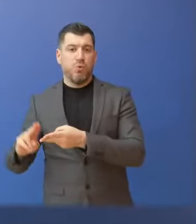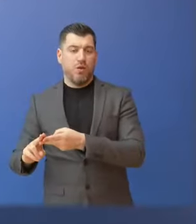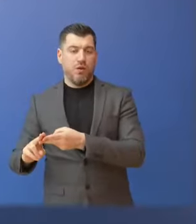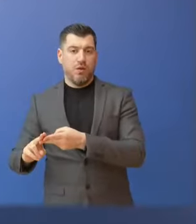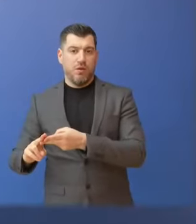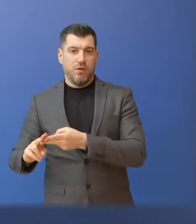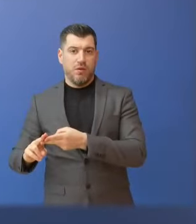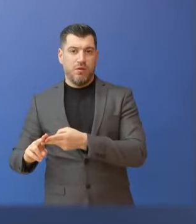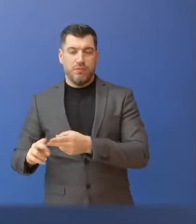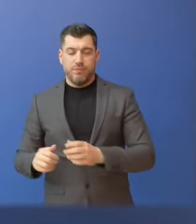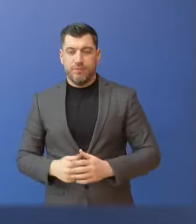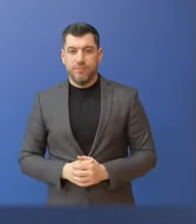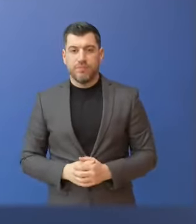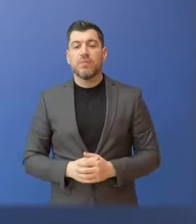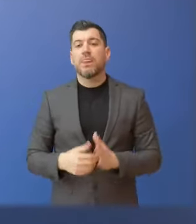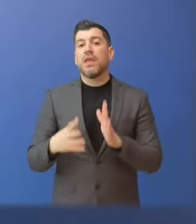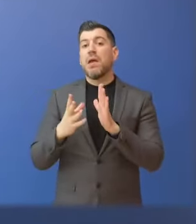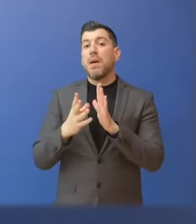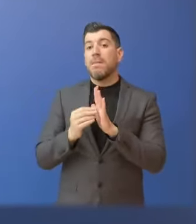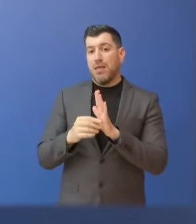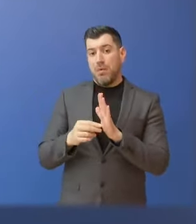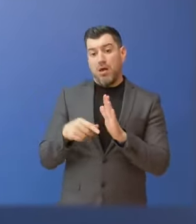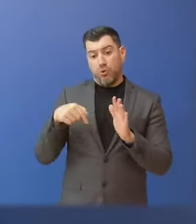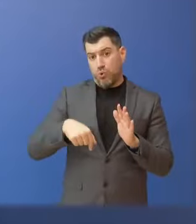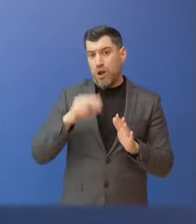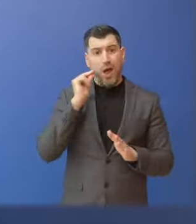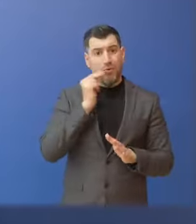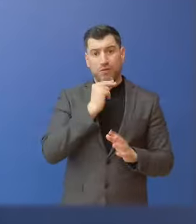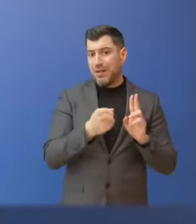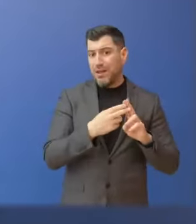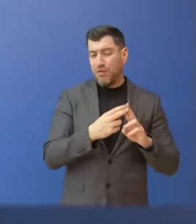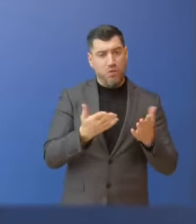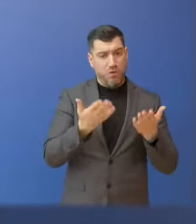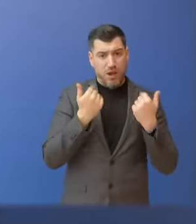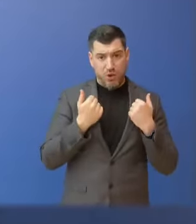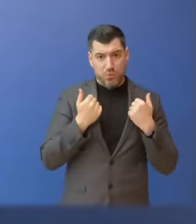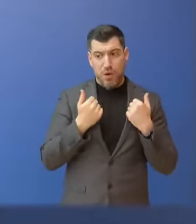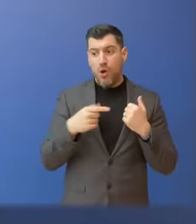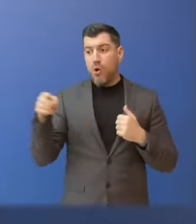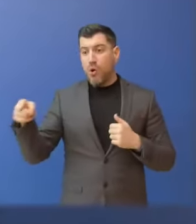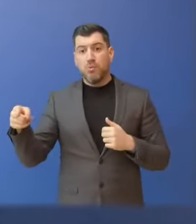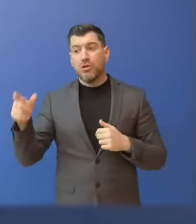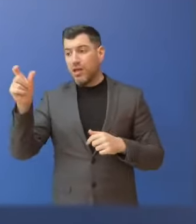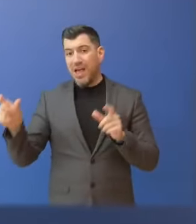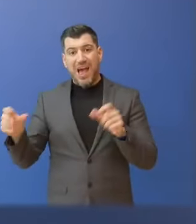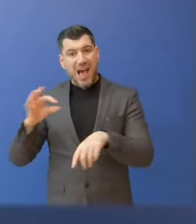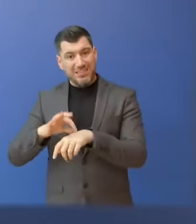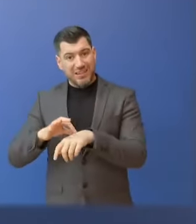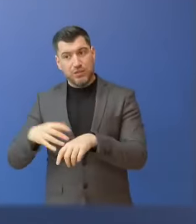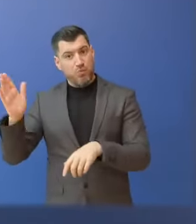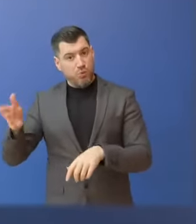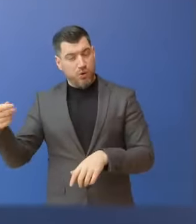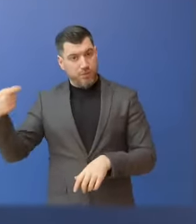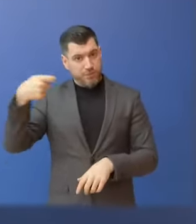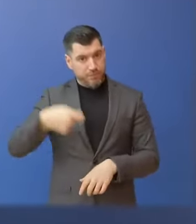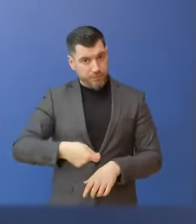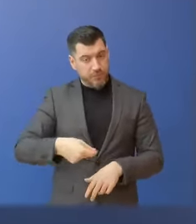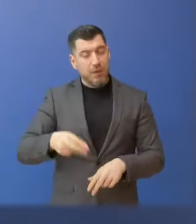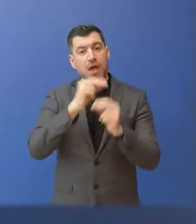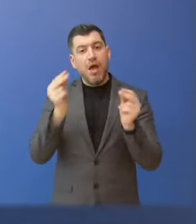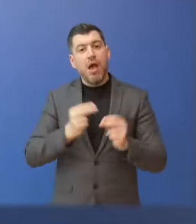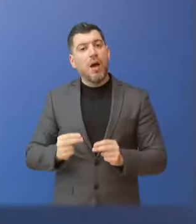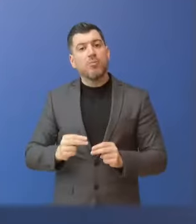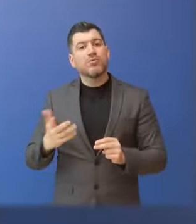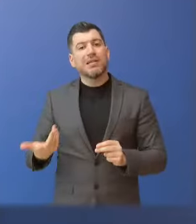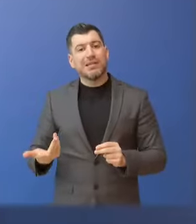στιμή μετά από μια ώρα τα χειρουργ δε είνα δλδ θα πάει στη θέση κάποιου άλλου να αποδεσμεύσει θέσει στην αναμονή από αυτούς οι οποίοι θα περιμένουν άρα κάποιος μπορεί να είναι στην